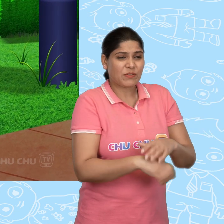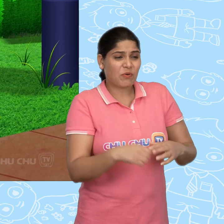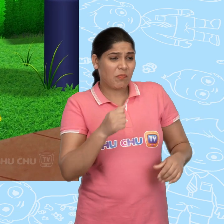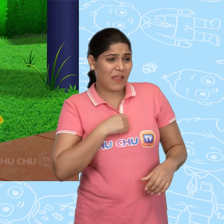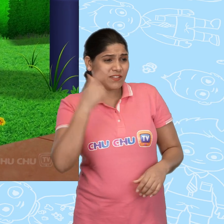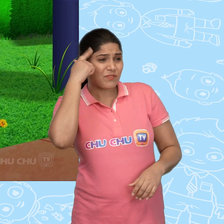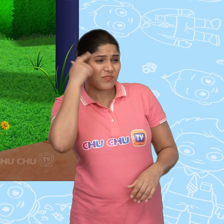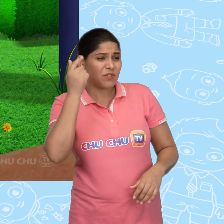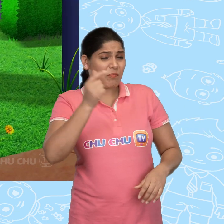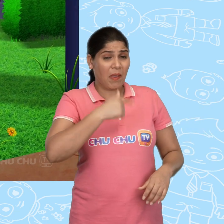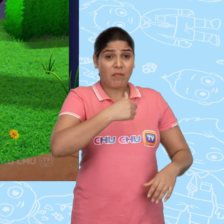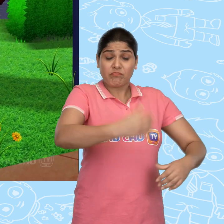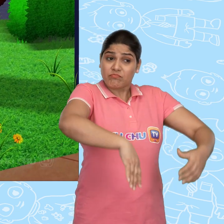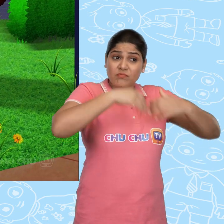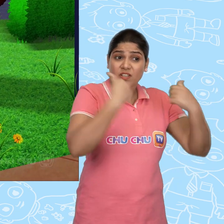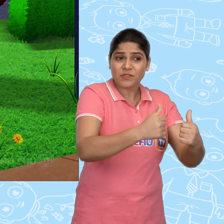मैं सोचता था कि मैं बेस्ट हूँ।